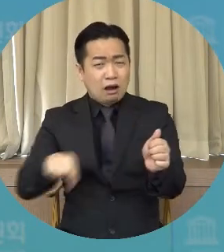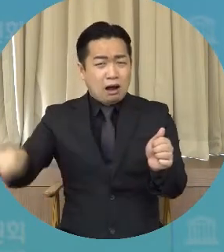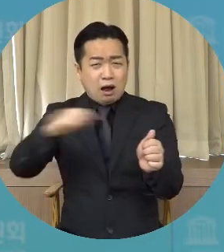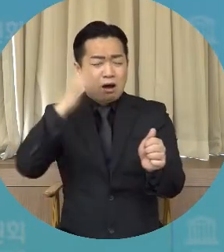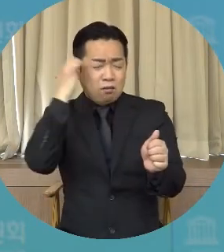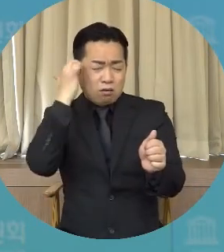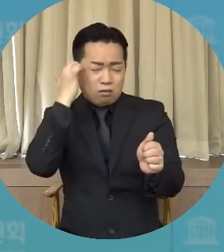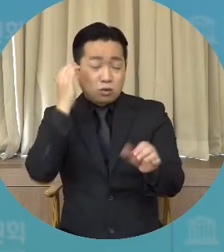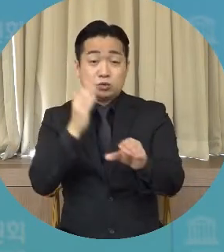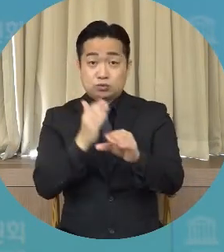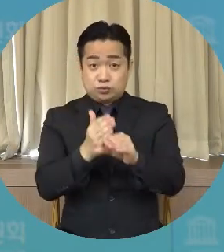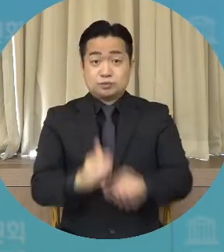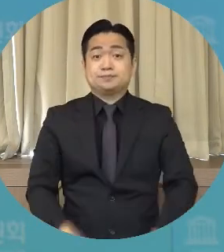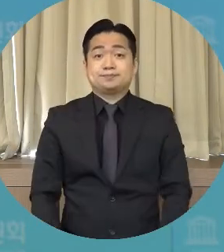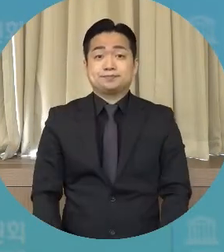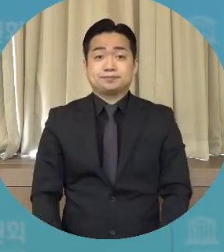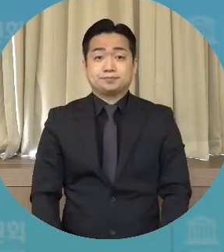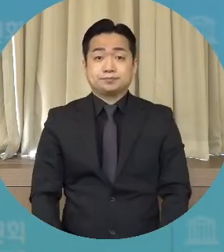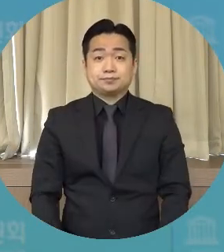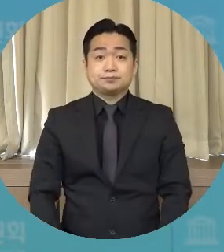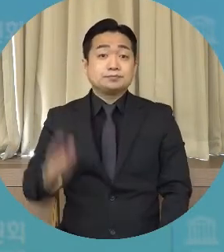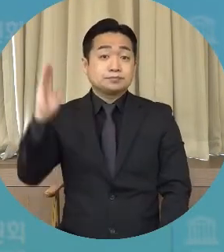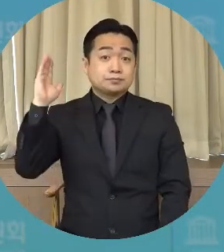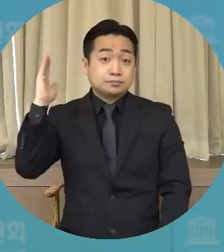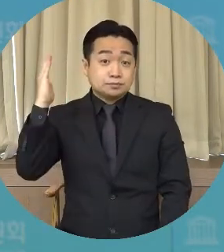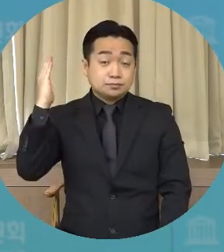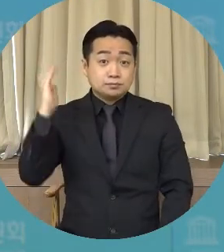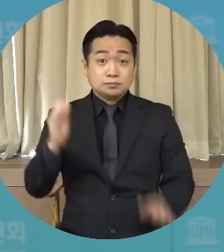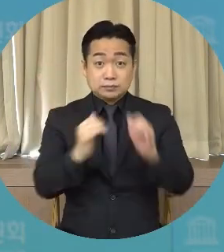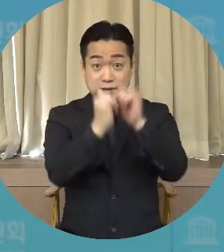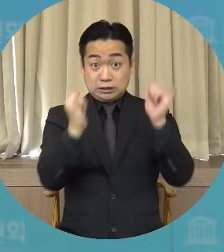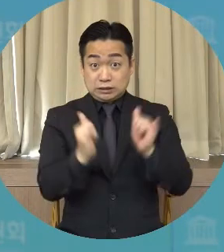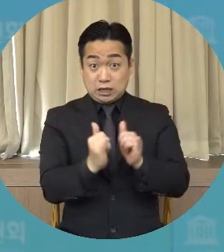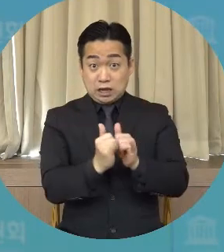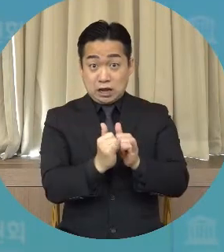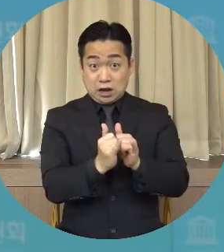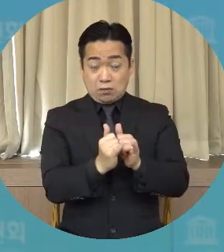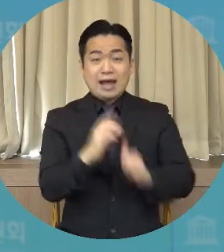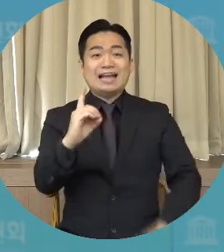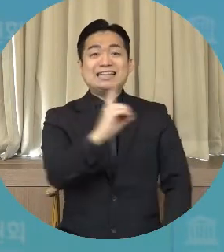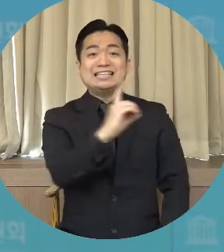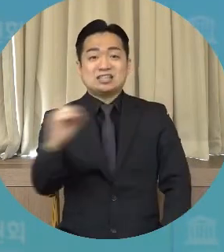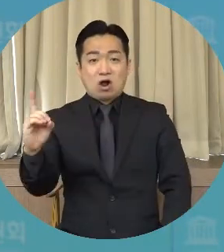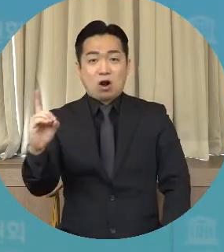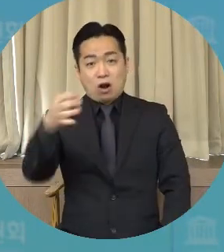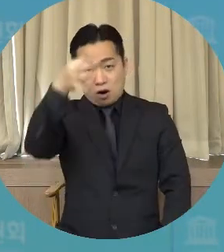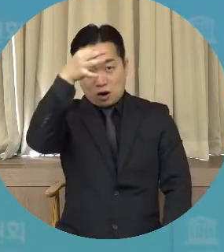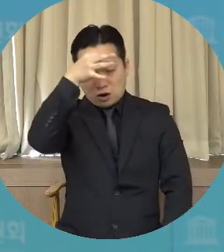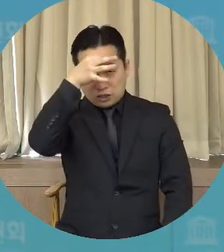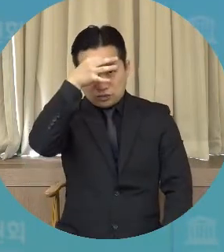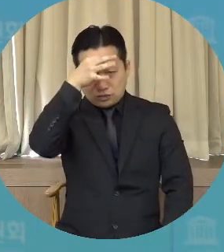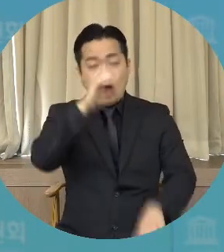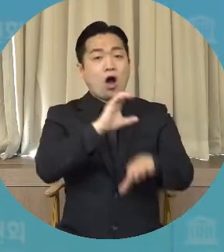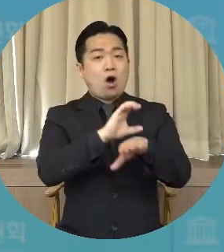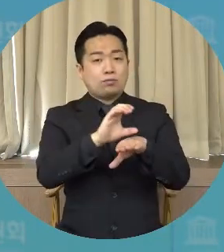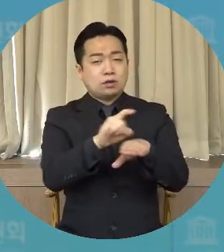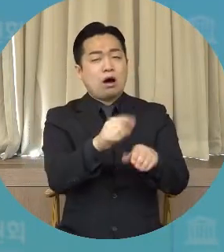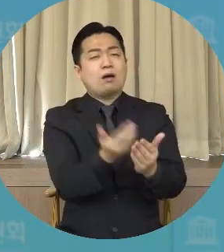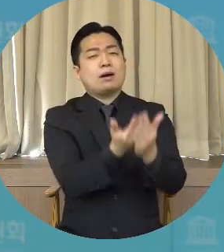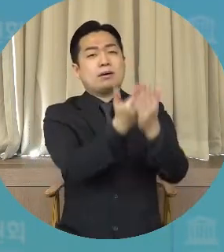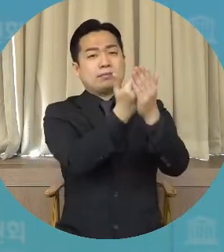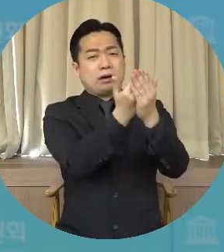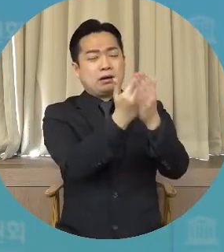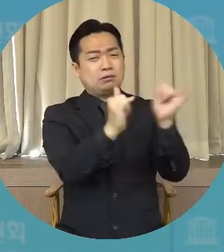있습니다. 특히 요즘 세상은 디지털화가 가속되고 있는데 이러한 새로운 사회적 문화적 환경